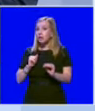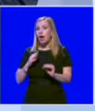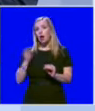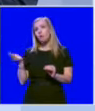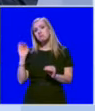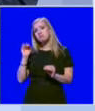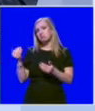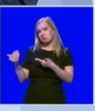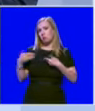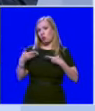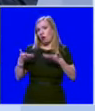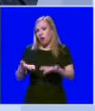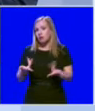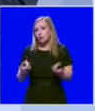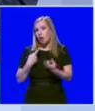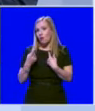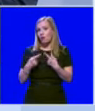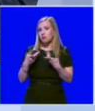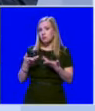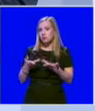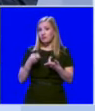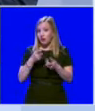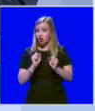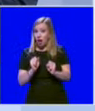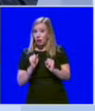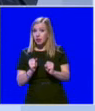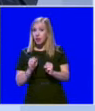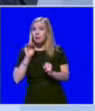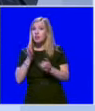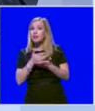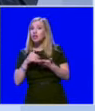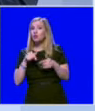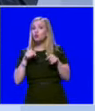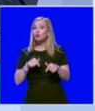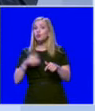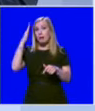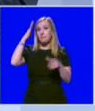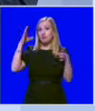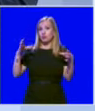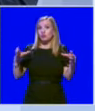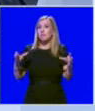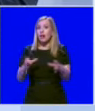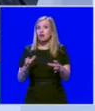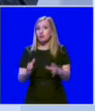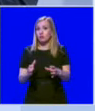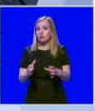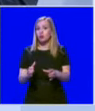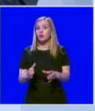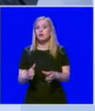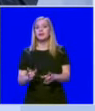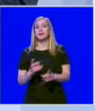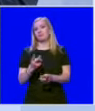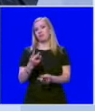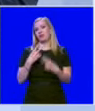бъдем поканени да разговаряме с тях, очаквате ли пък да бъдете част от това правителство на малцинството, въпреки всичко? Вижте, ние